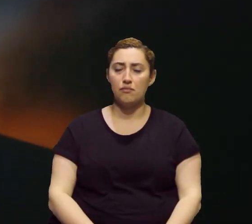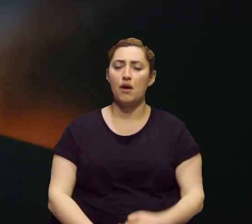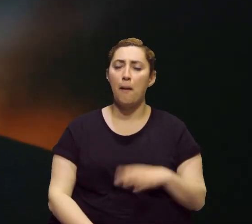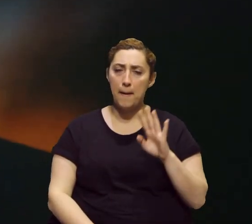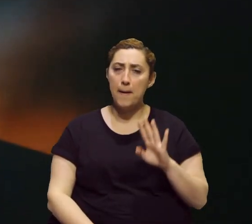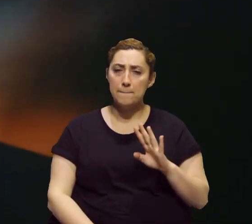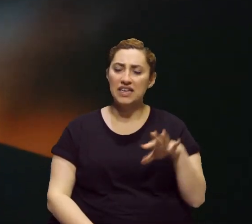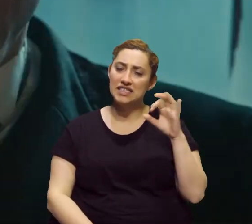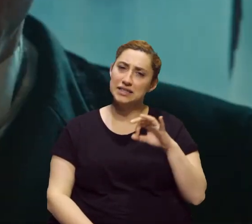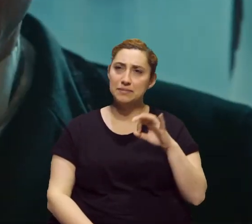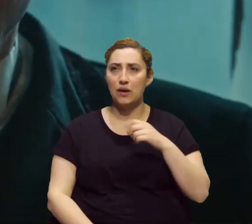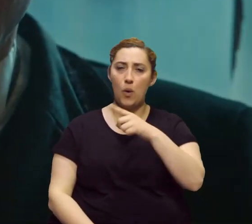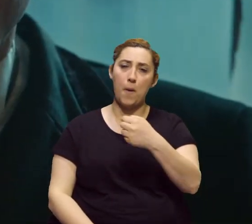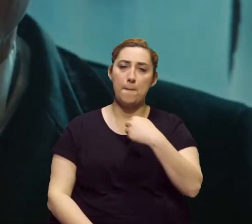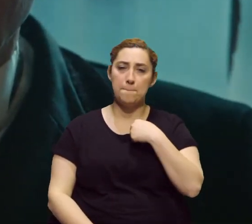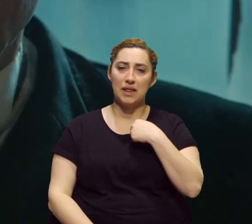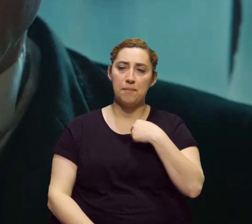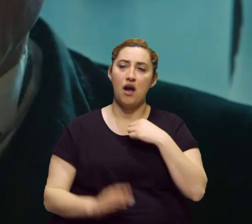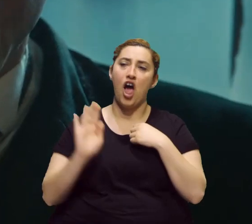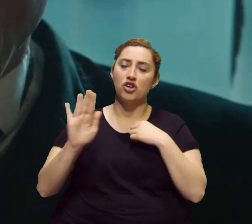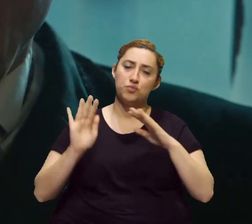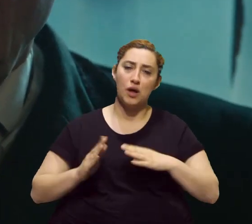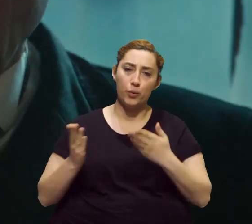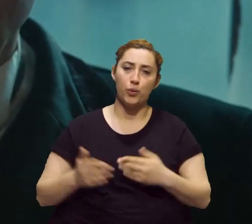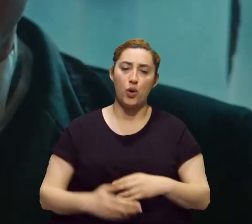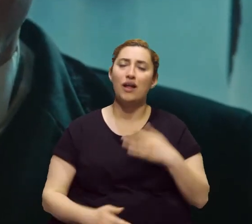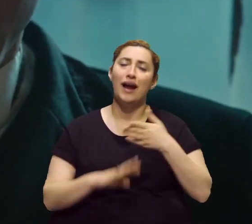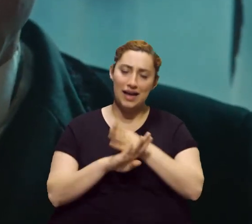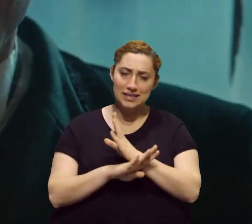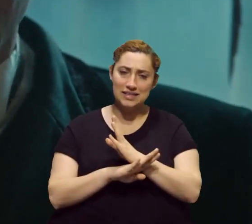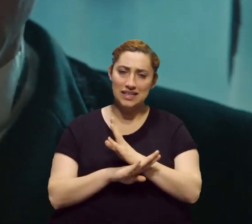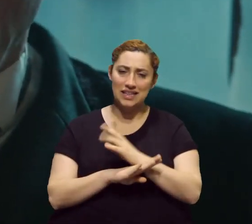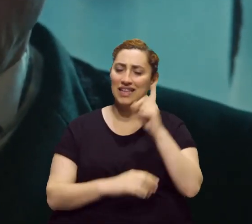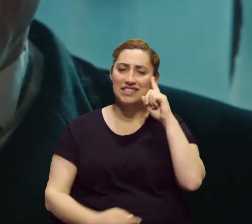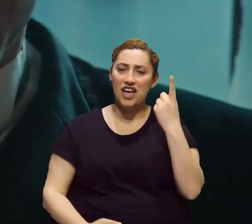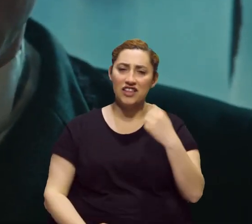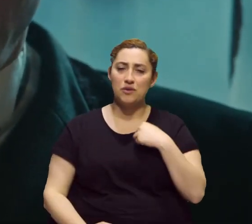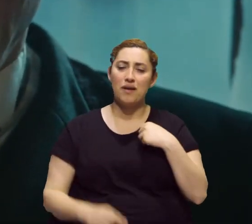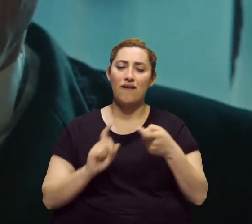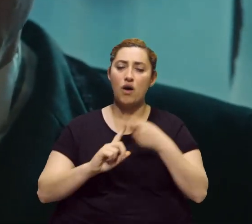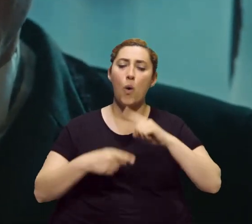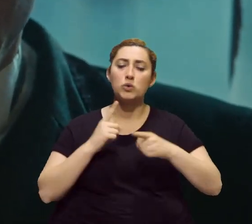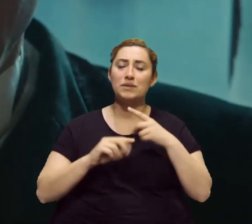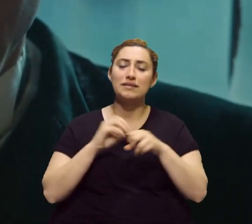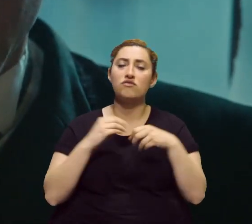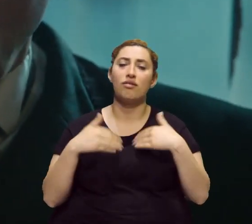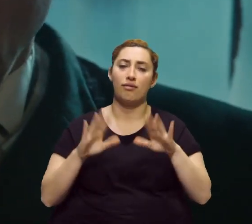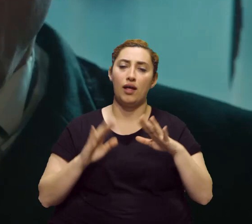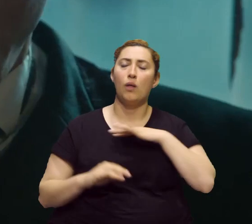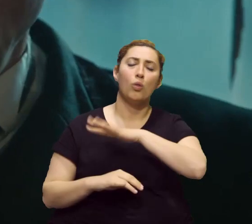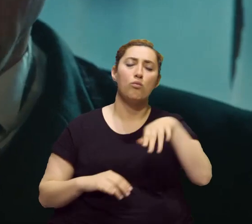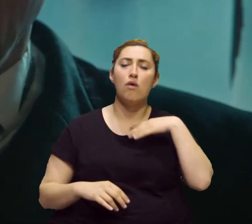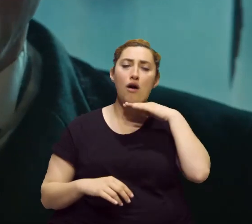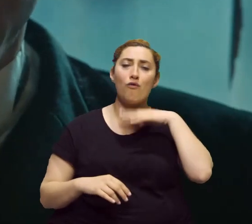Ama şimdilik onlar bana karşı. Aslında yalnızca bana ve Osmanlı'ya değil,